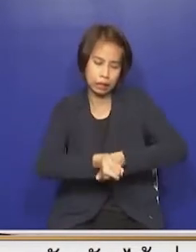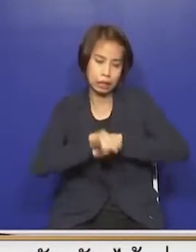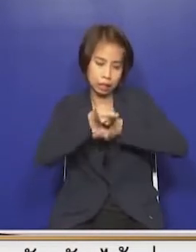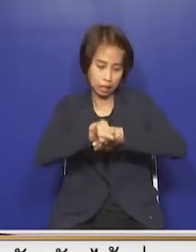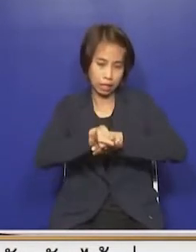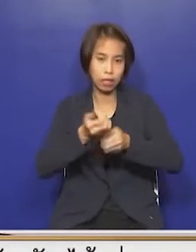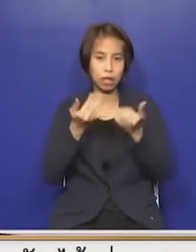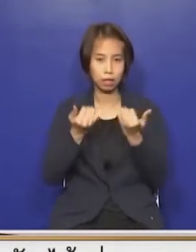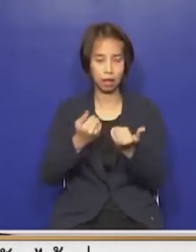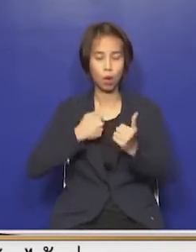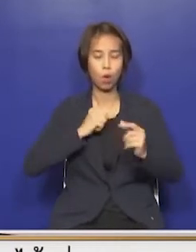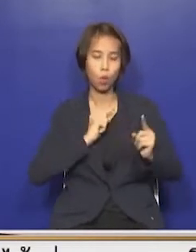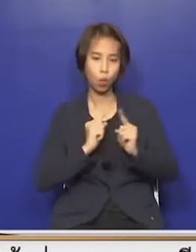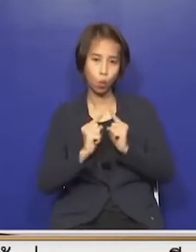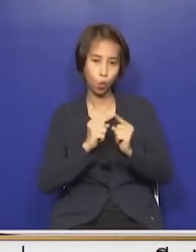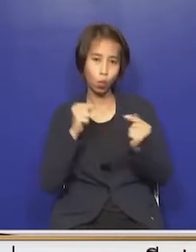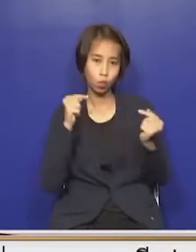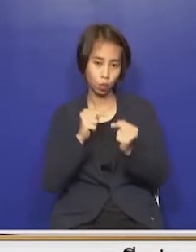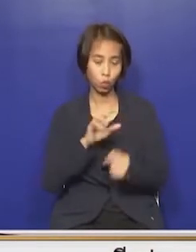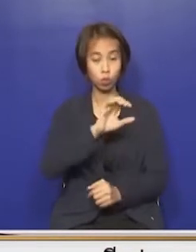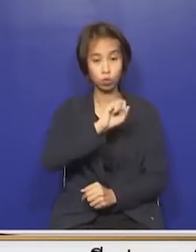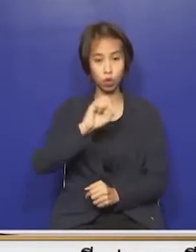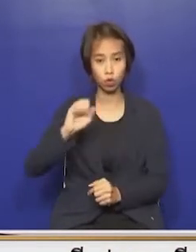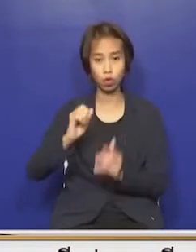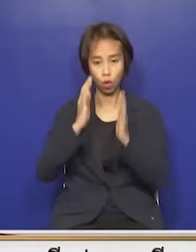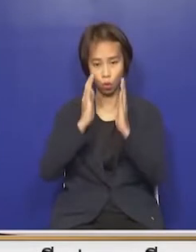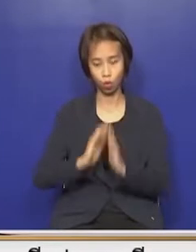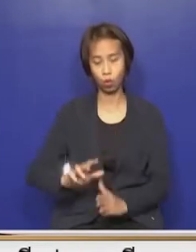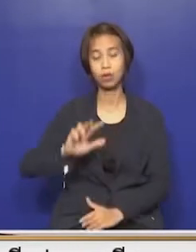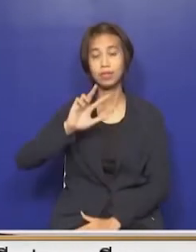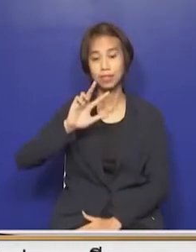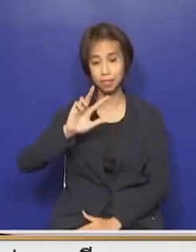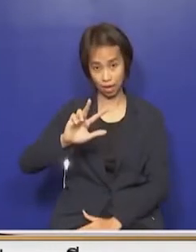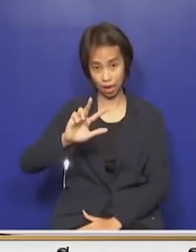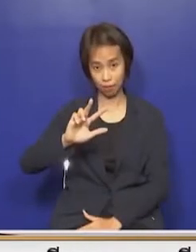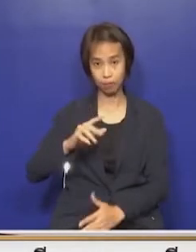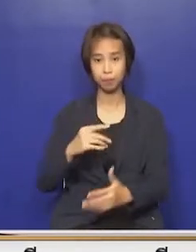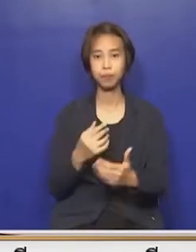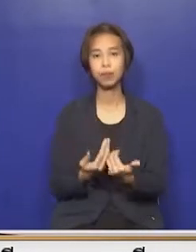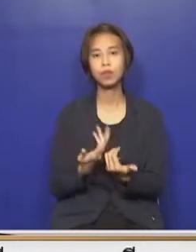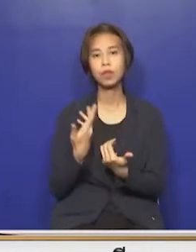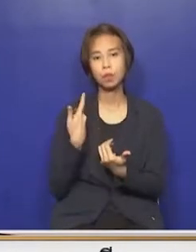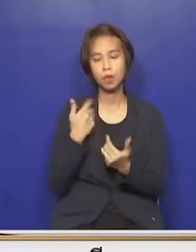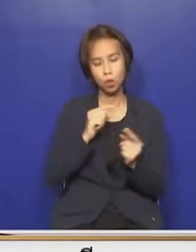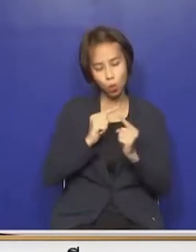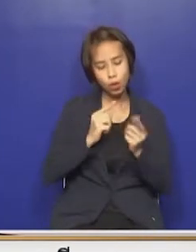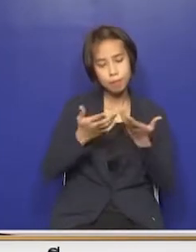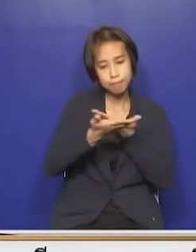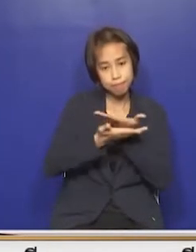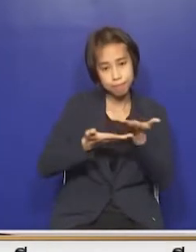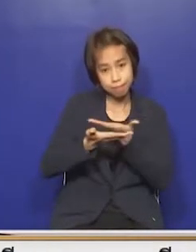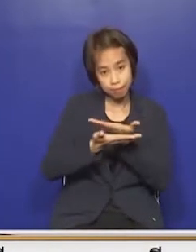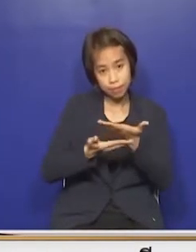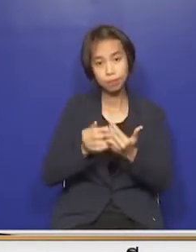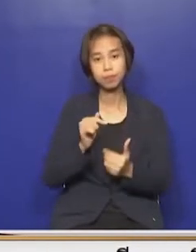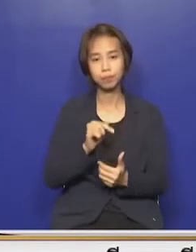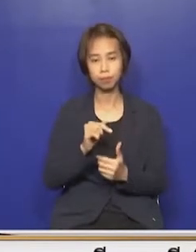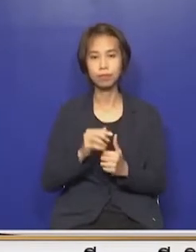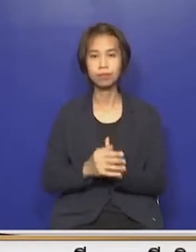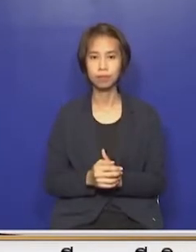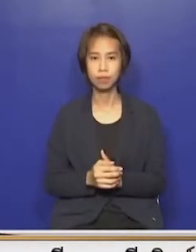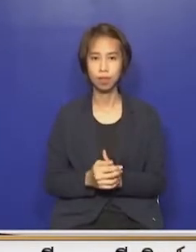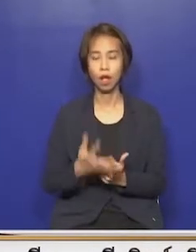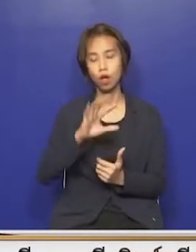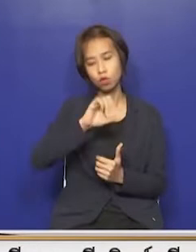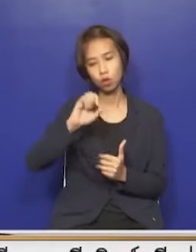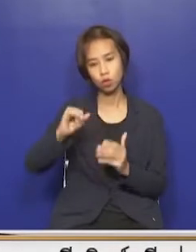สนะครับทั้ง3ท่านมีท่านปิยวัฒน์พันฉายเชื้อท่านธนกรชัยกุลนะครับสส